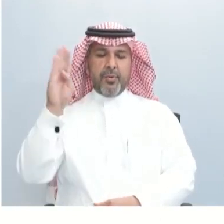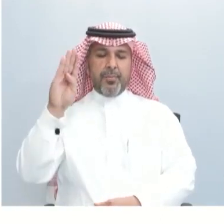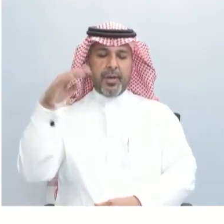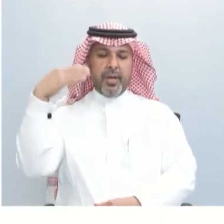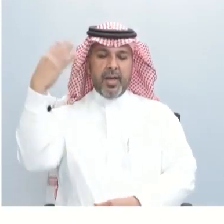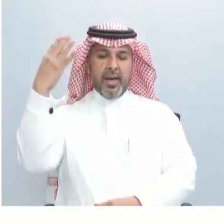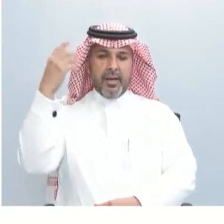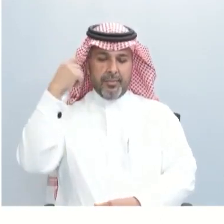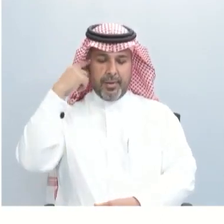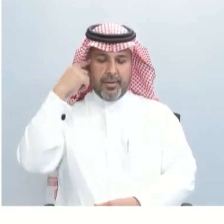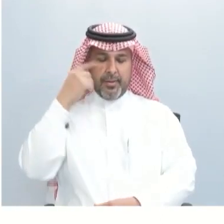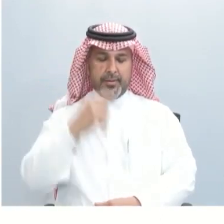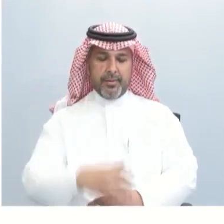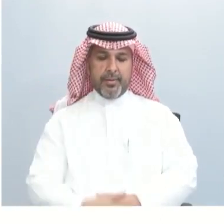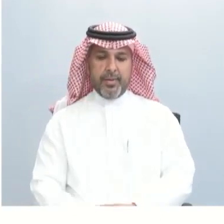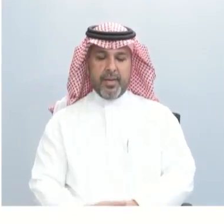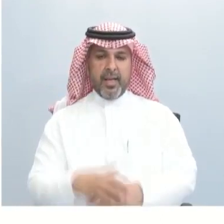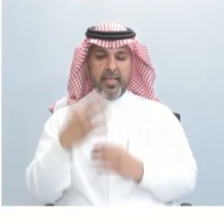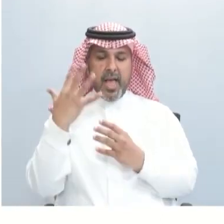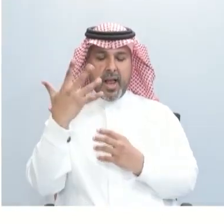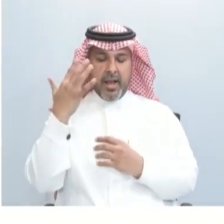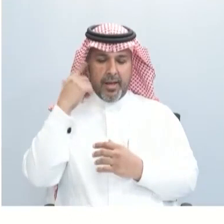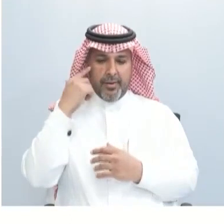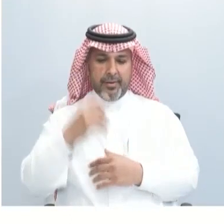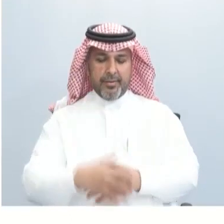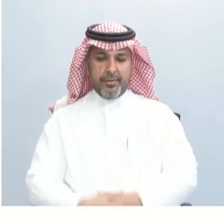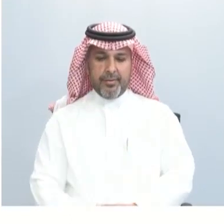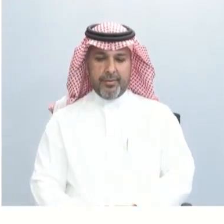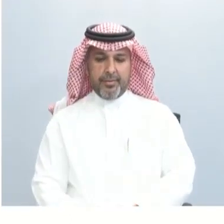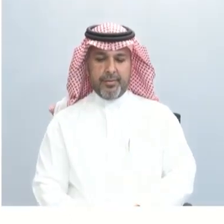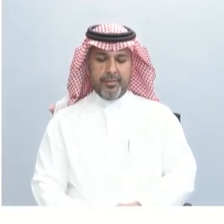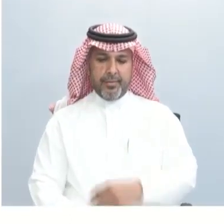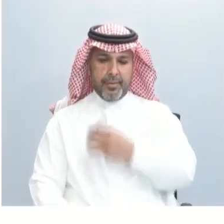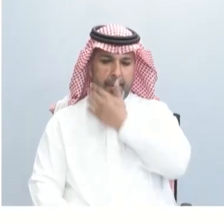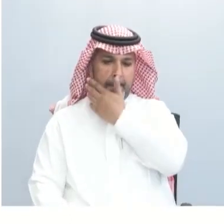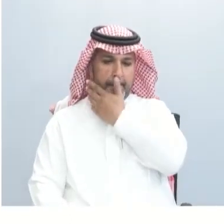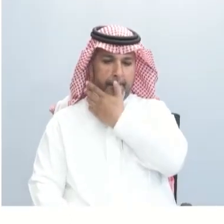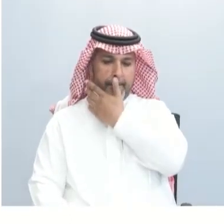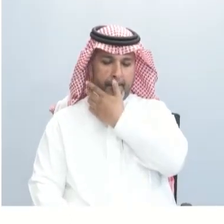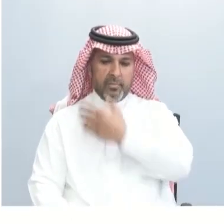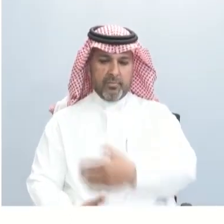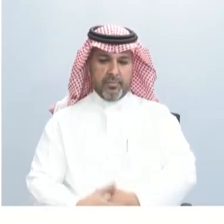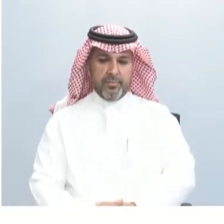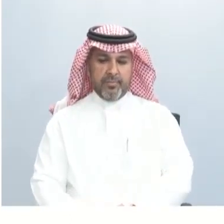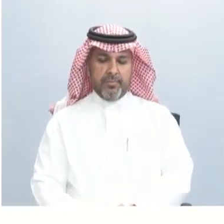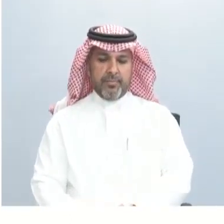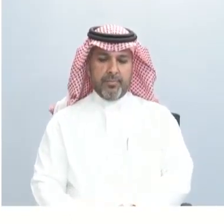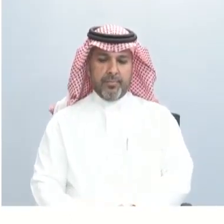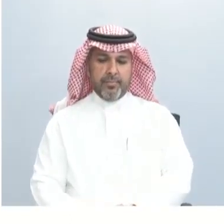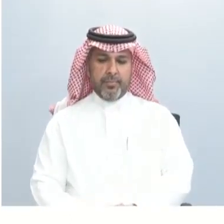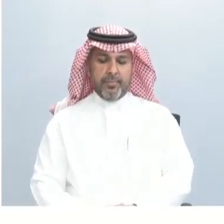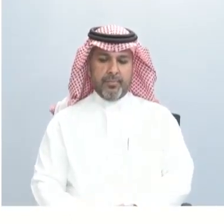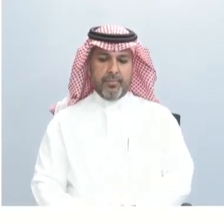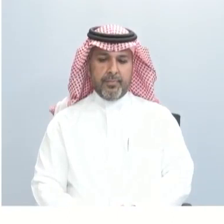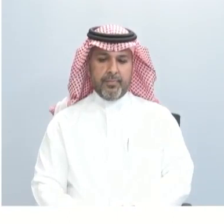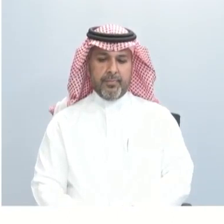هذا الحد الخامس نفس الشيء هنا عندنا العنصر الرابع بيكون هنا ثلاث جوائز